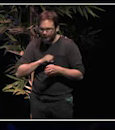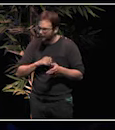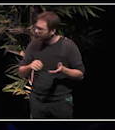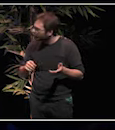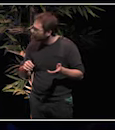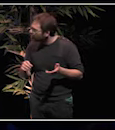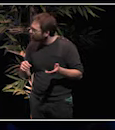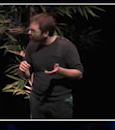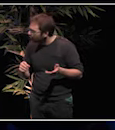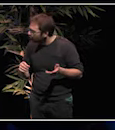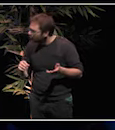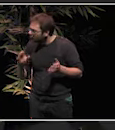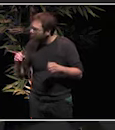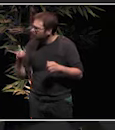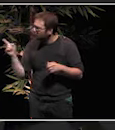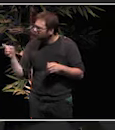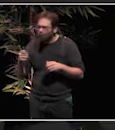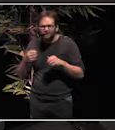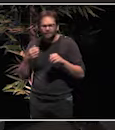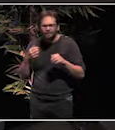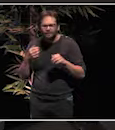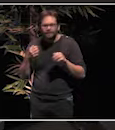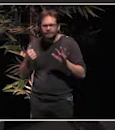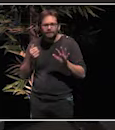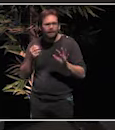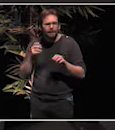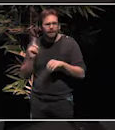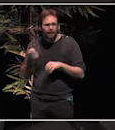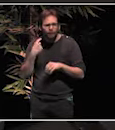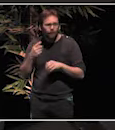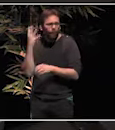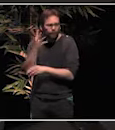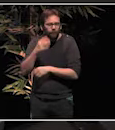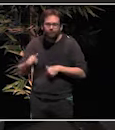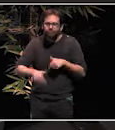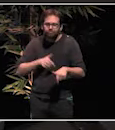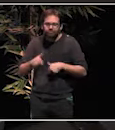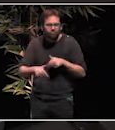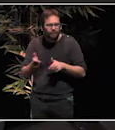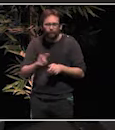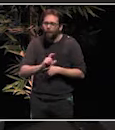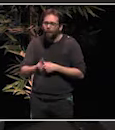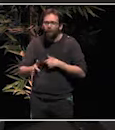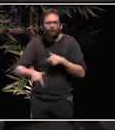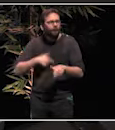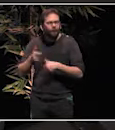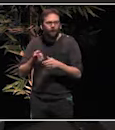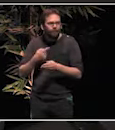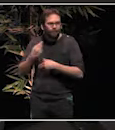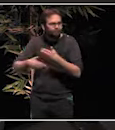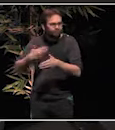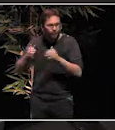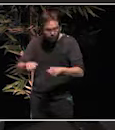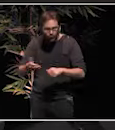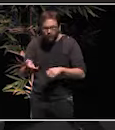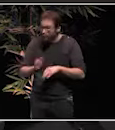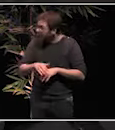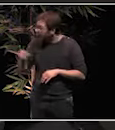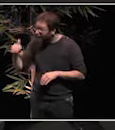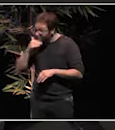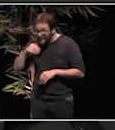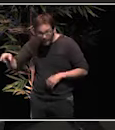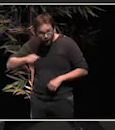pu terminer. D'ailleurs, elle peut terminer à 6 km/h sans problème la conférence et sûrement enchaîner la conférence d'après à cette vitesse-là. Vous voyez que ce n'est pas du tout la